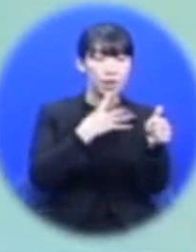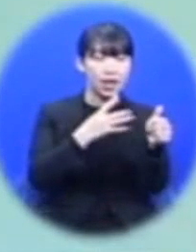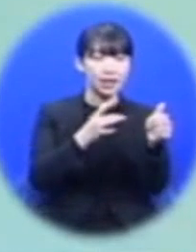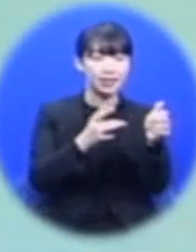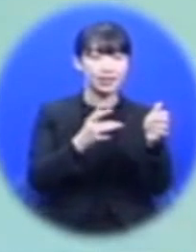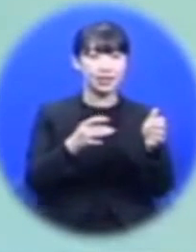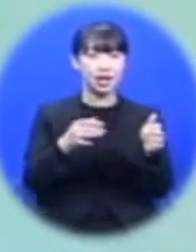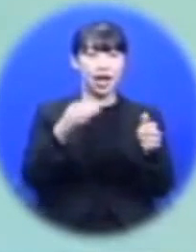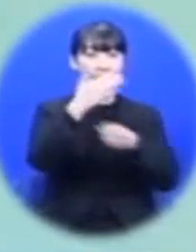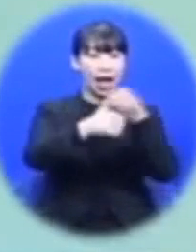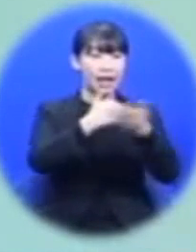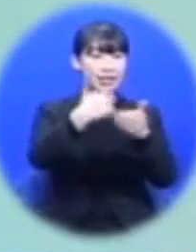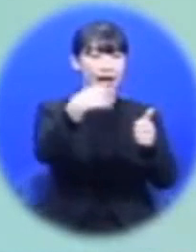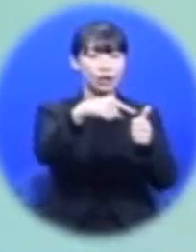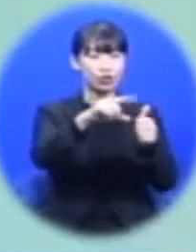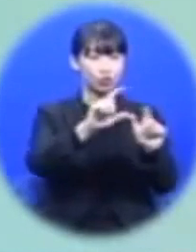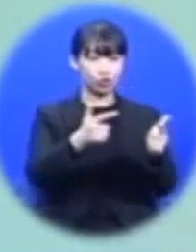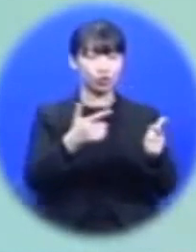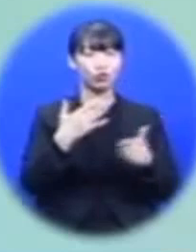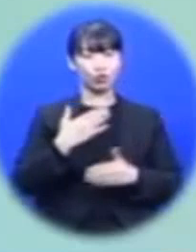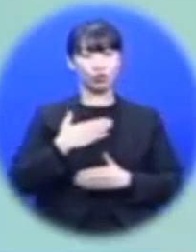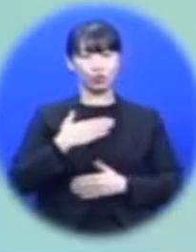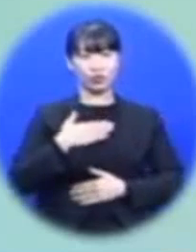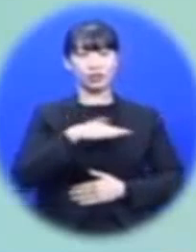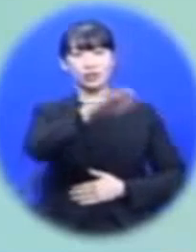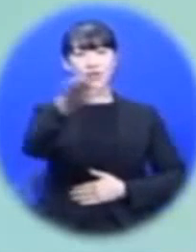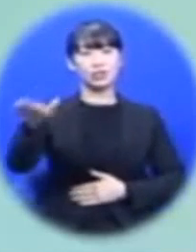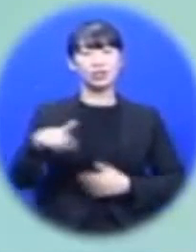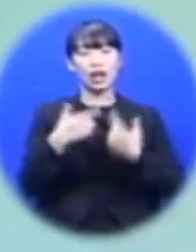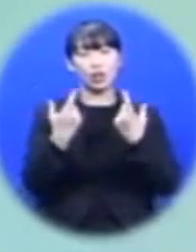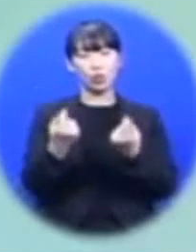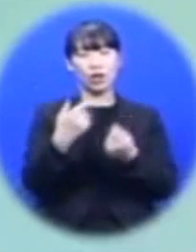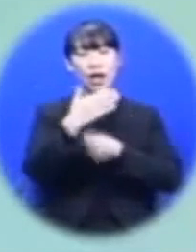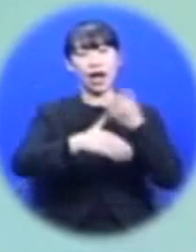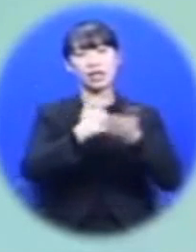그렇게 듣고 있잖아요 그러니까 우리가 그렇게 고백하는